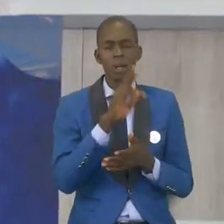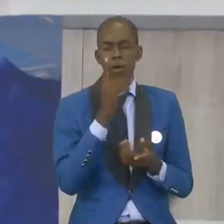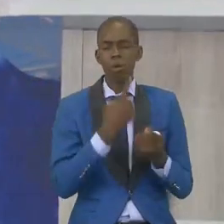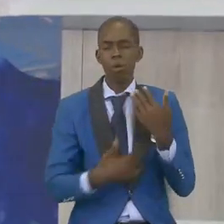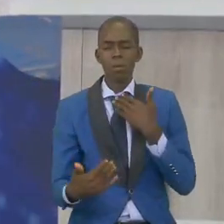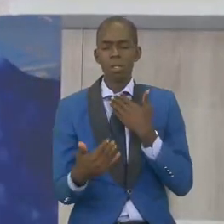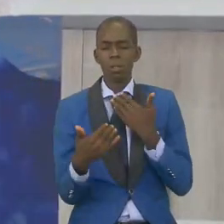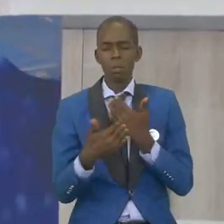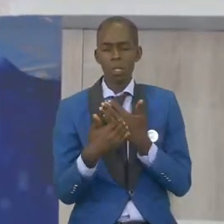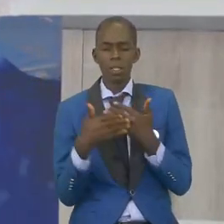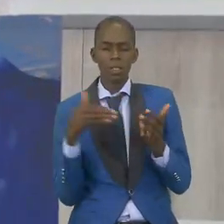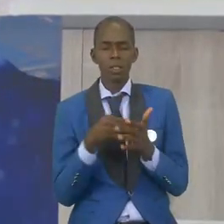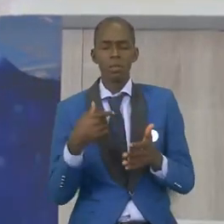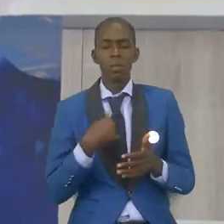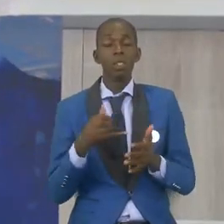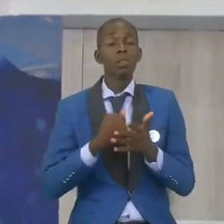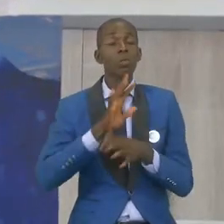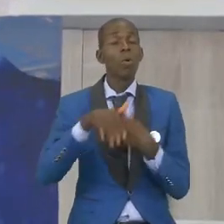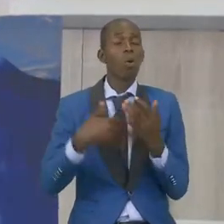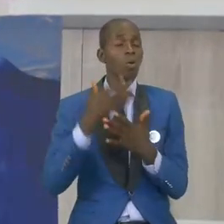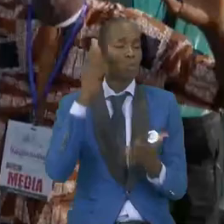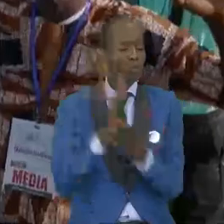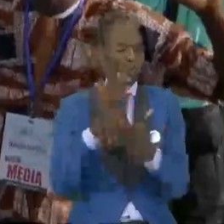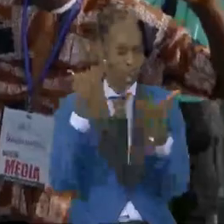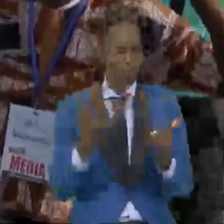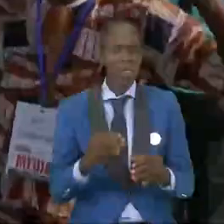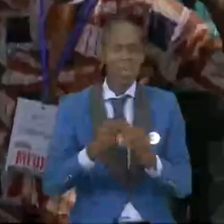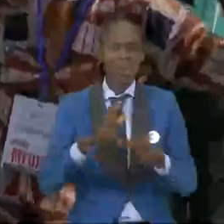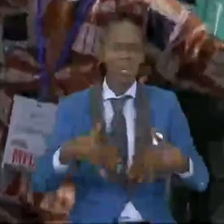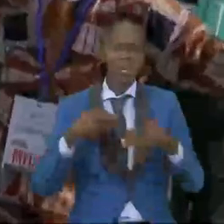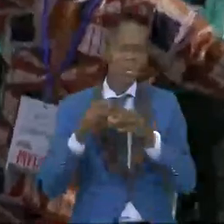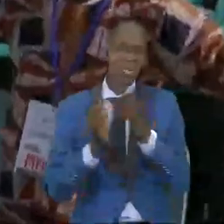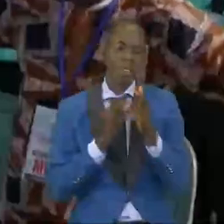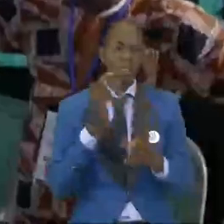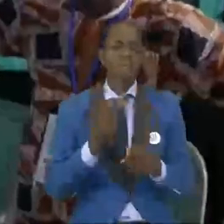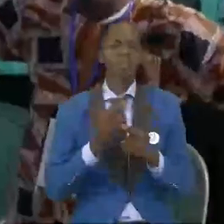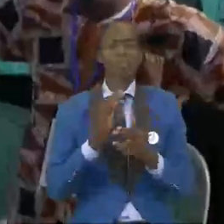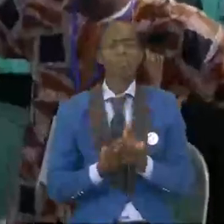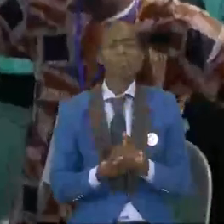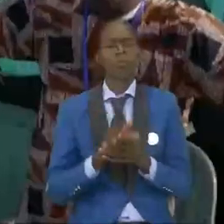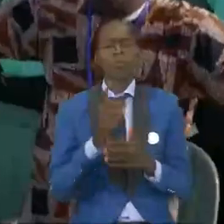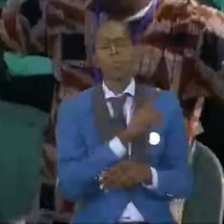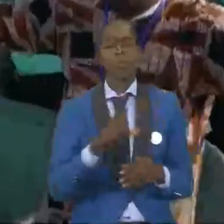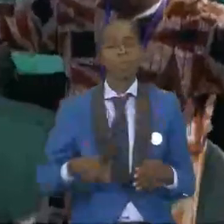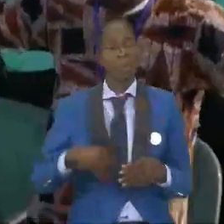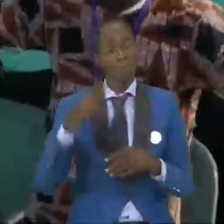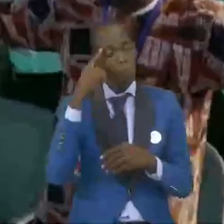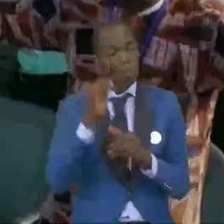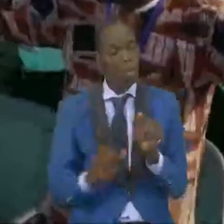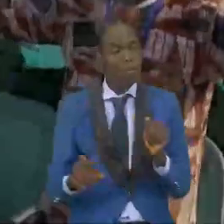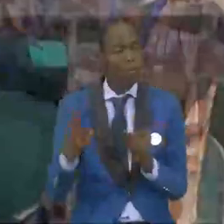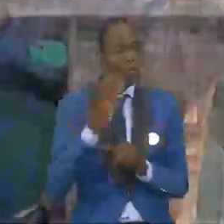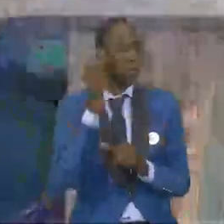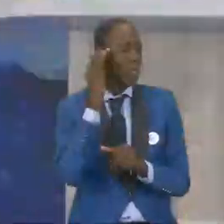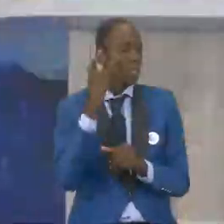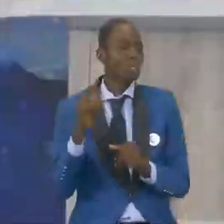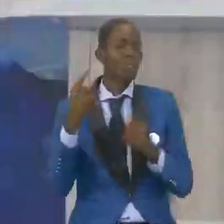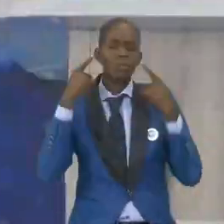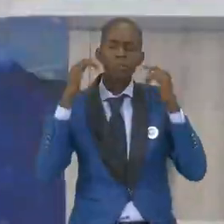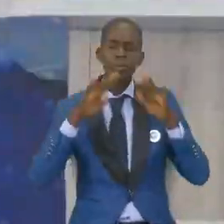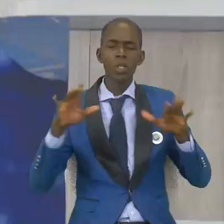les signes, je sens ça dans mon corps, je prie. Que cela s'arrête maintenant dans ta vie au nom de